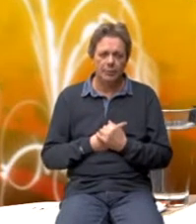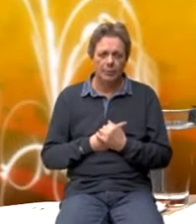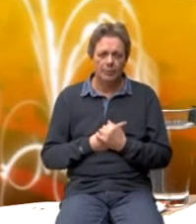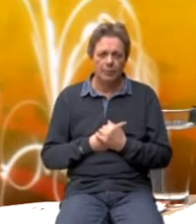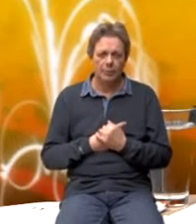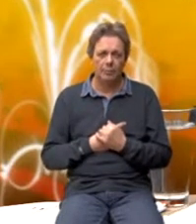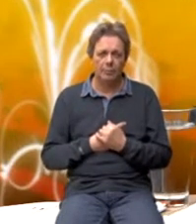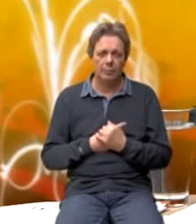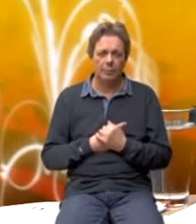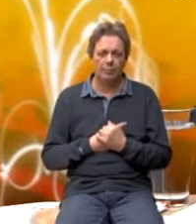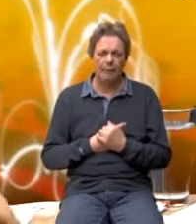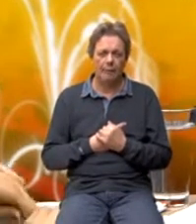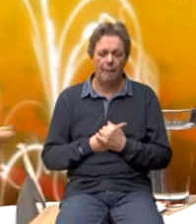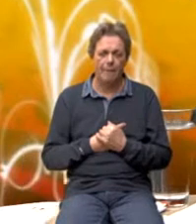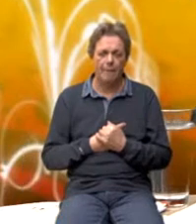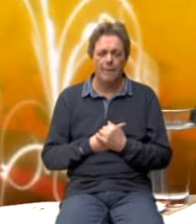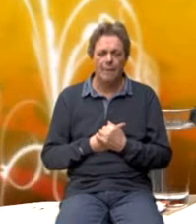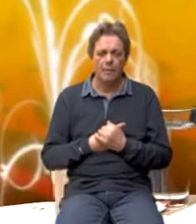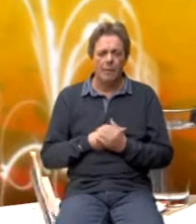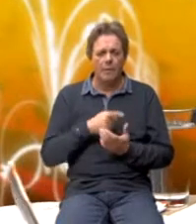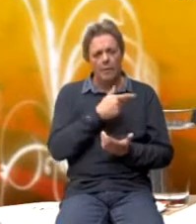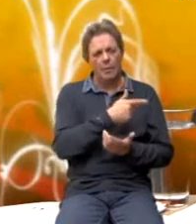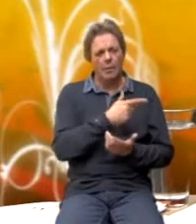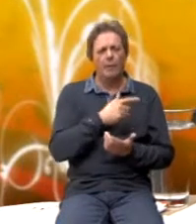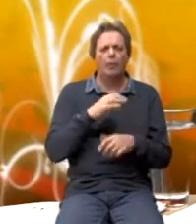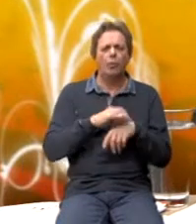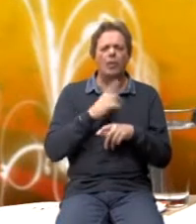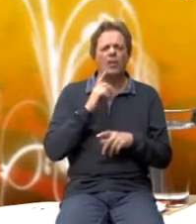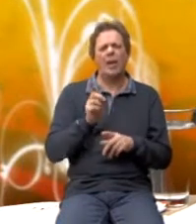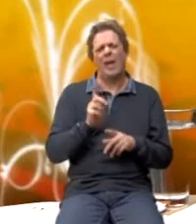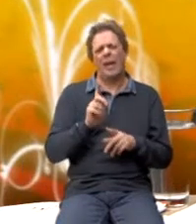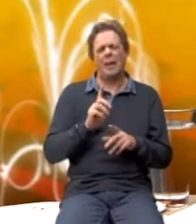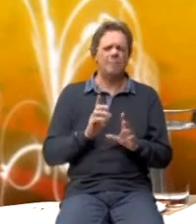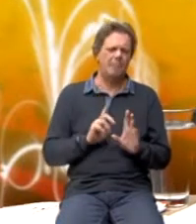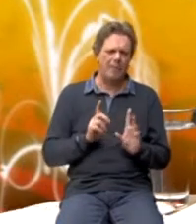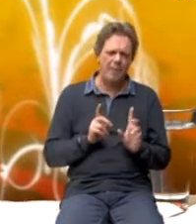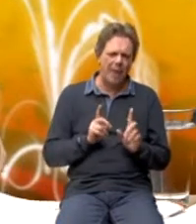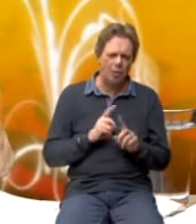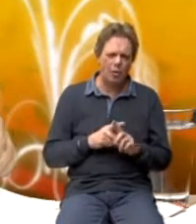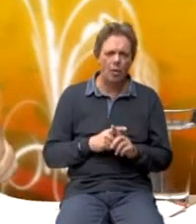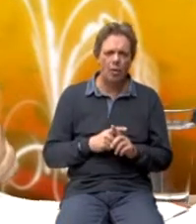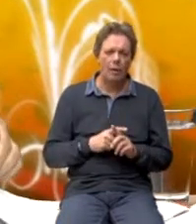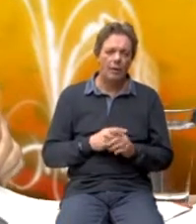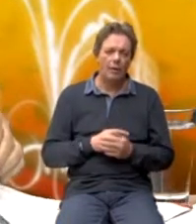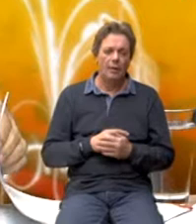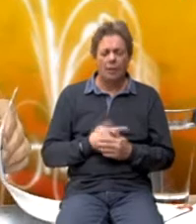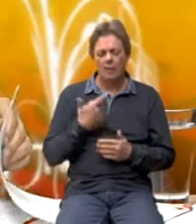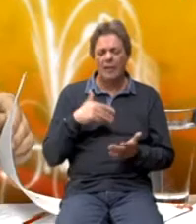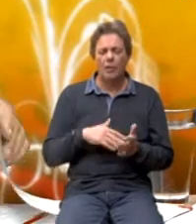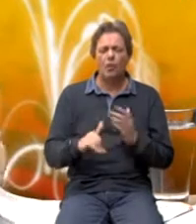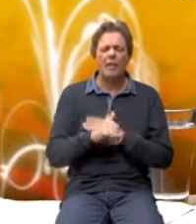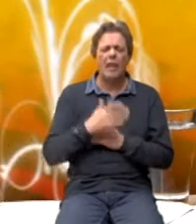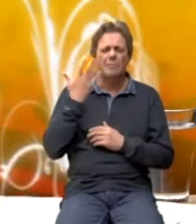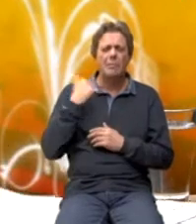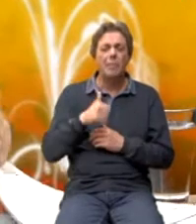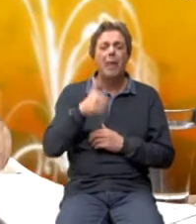Nismo vaših stranica. Ja sam otkrila da smo mi vrlo nisko... Žao mi je što nisam podnijela tu. Imamo u 2011. godini bili